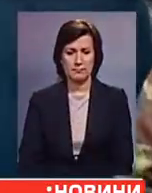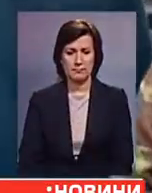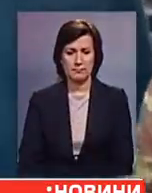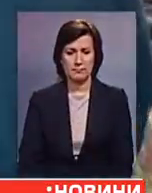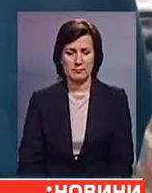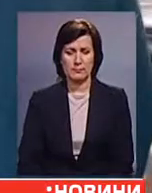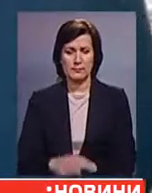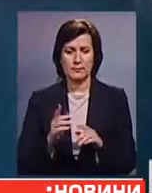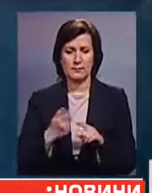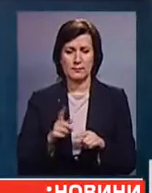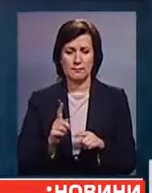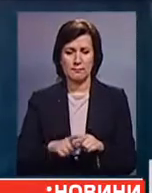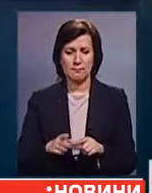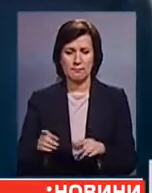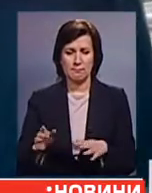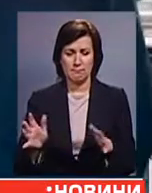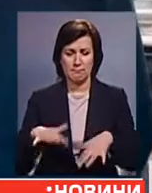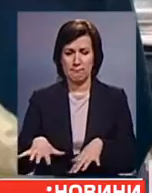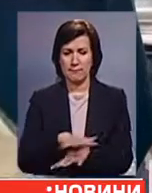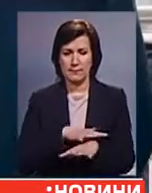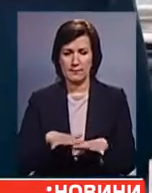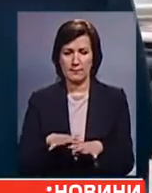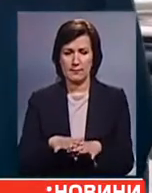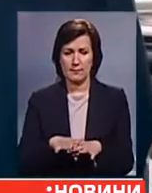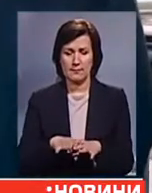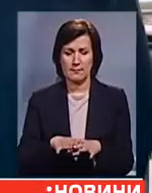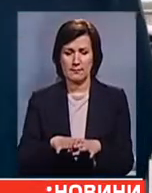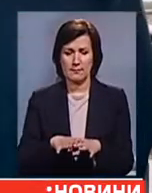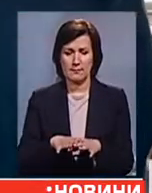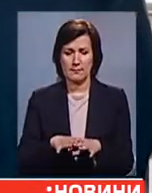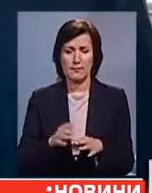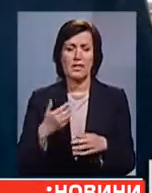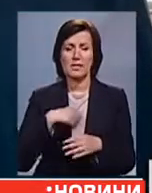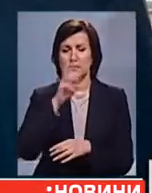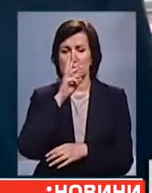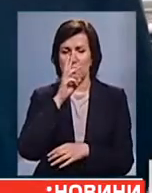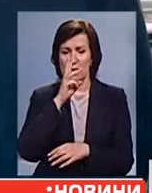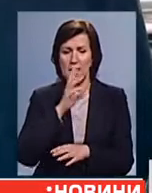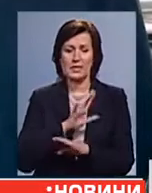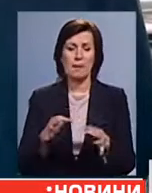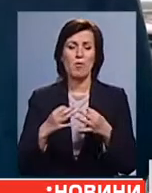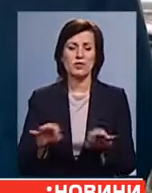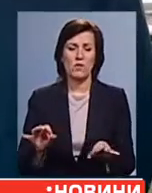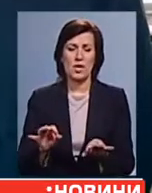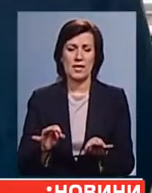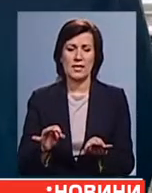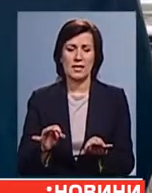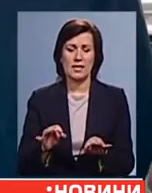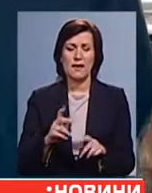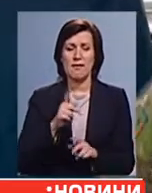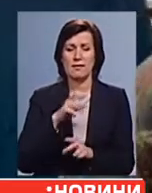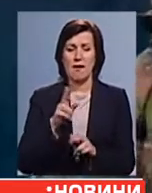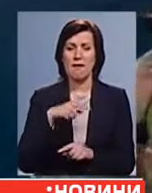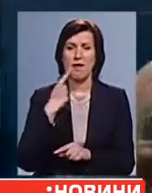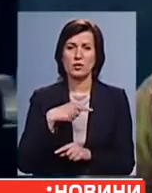Потрапили в яму і розірвали два скати. Кажуть, наша зарплата не дозволяє,